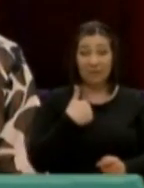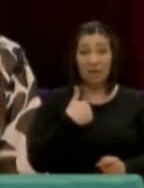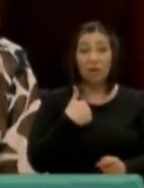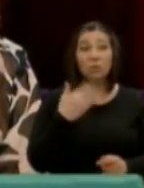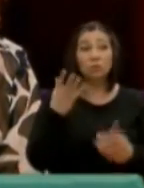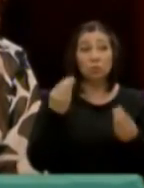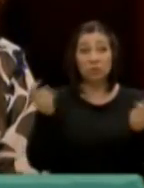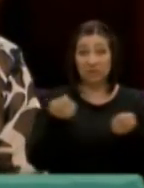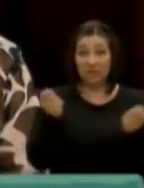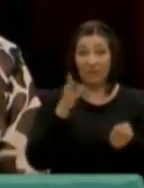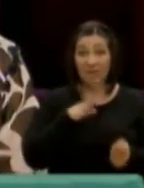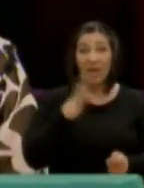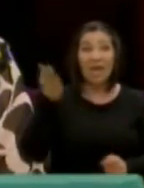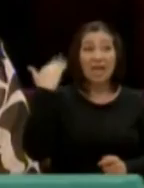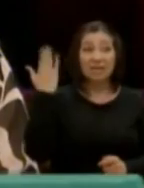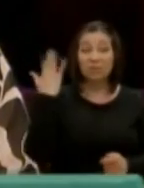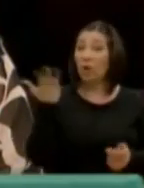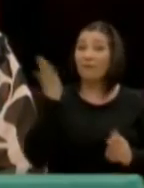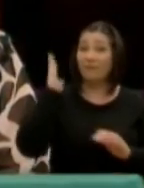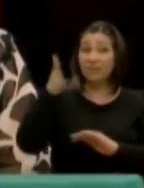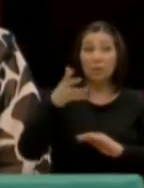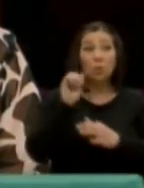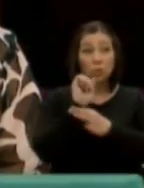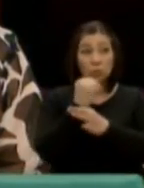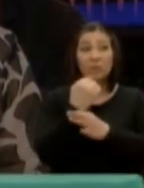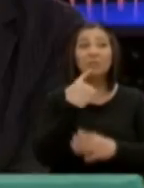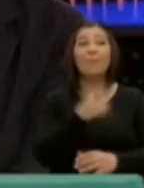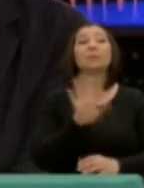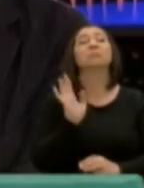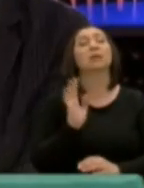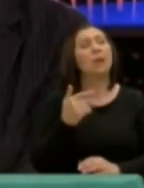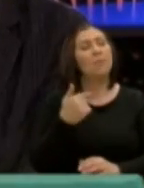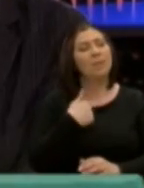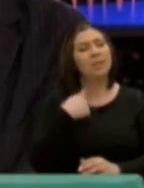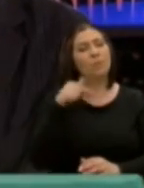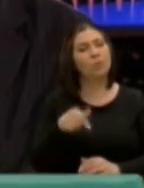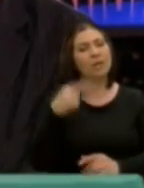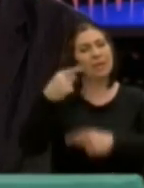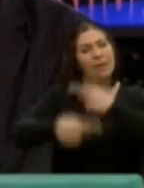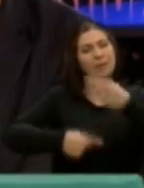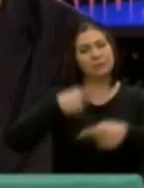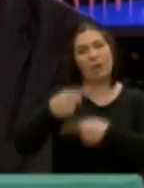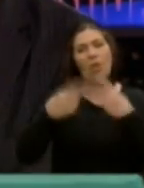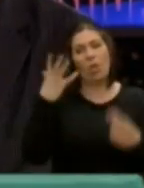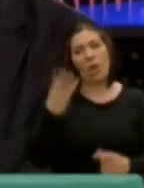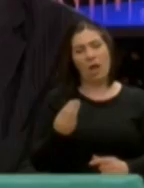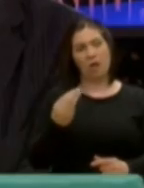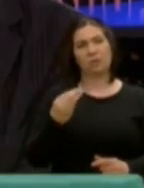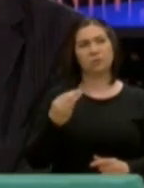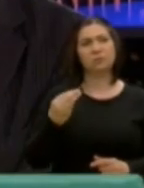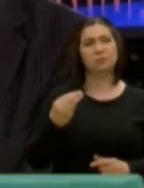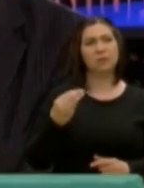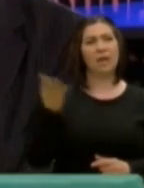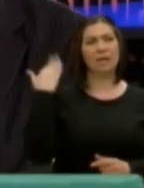çok çalışan vardır mesela, eskiden çok da daha fazlaydı. Peki usta da demez mi? Ben de bu işte geleneksel olarak işte